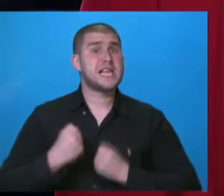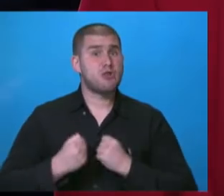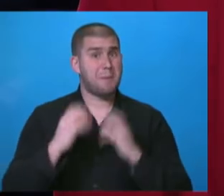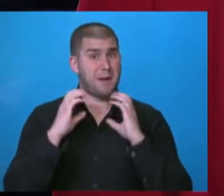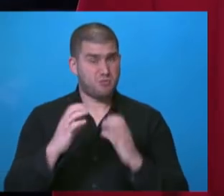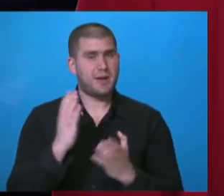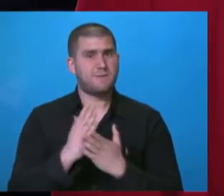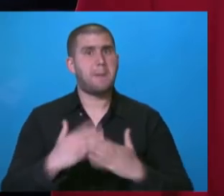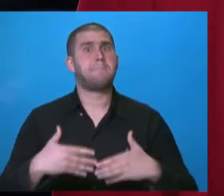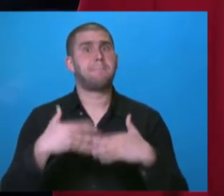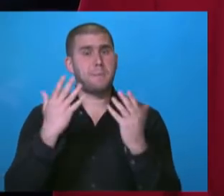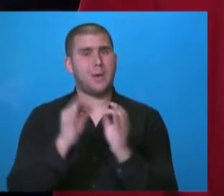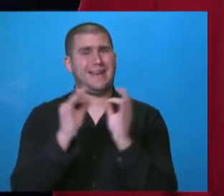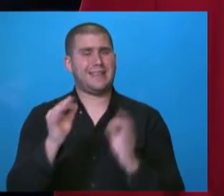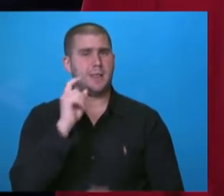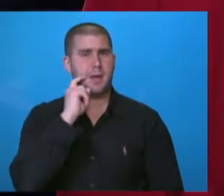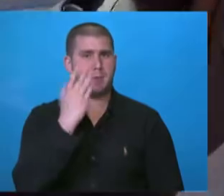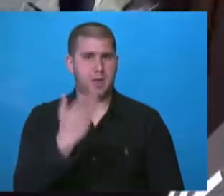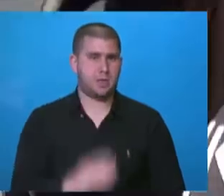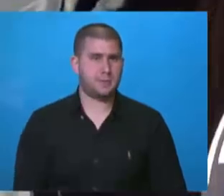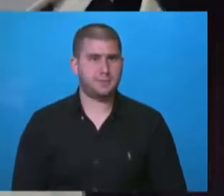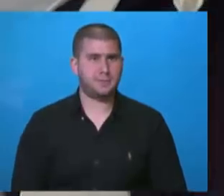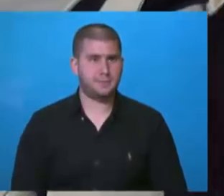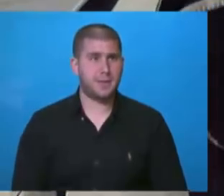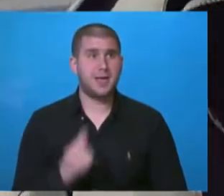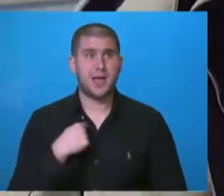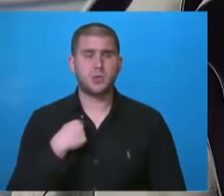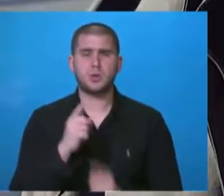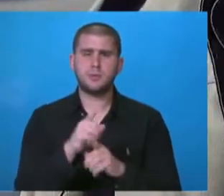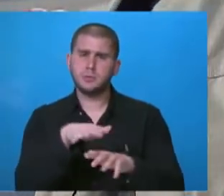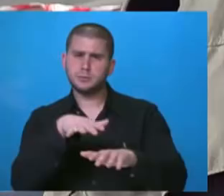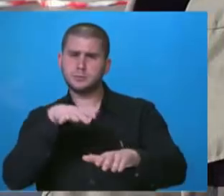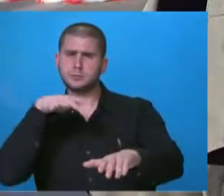בשעות הבוקר המוקדמות ברמת גן. אנחנו אחרי תנועה,